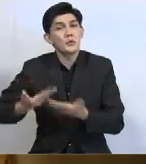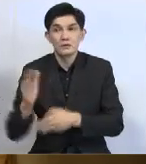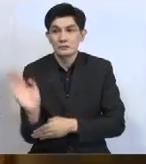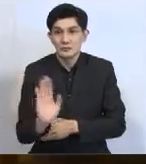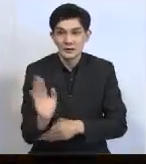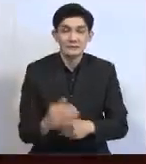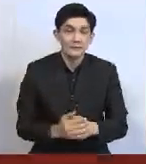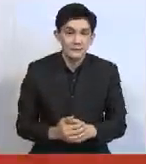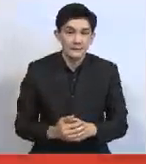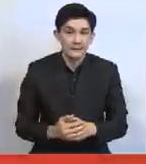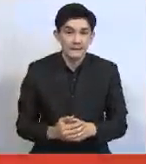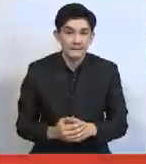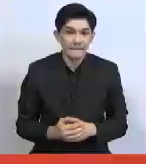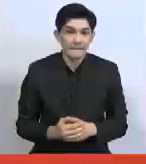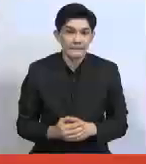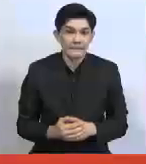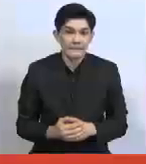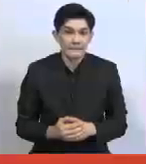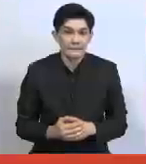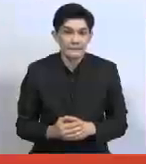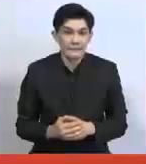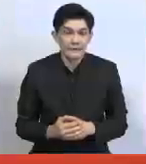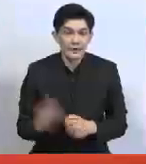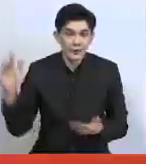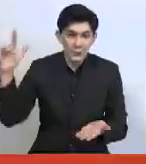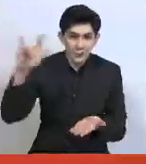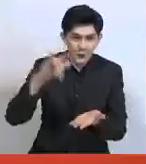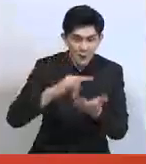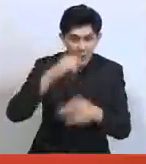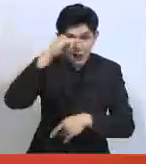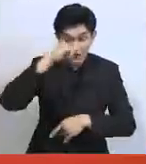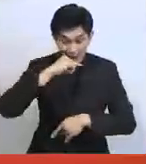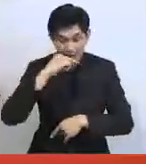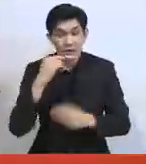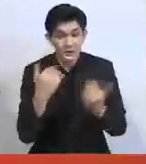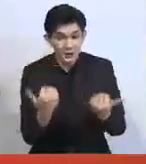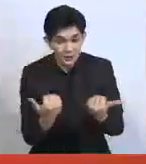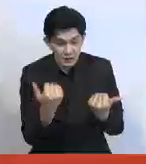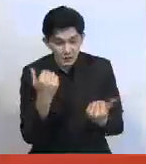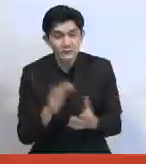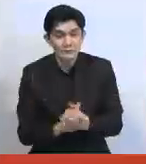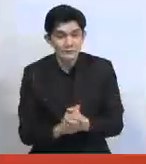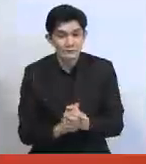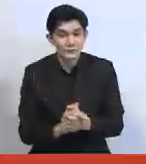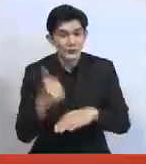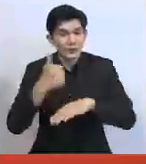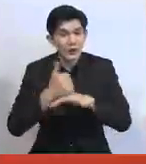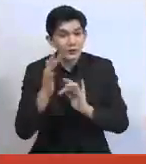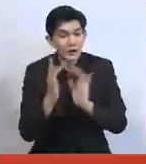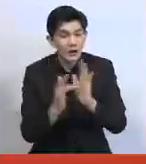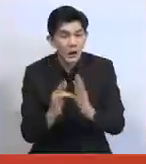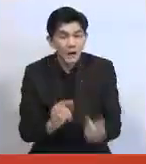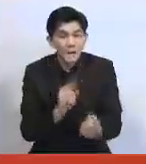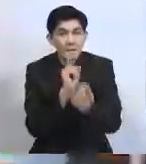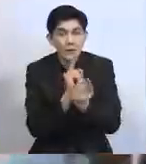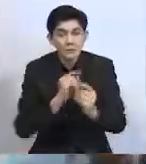างนี้นะครับ สำหรับการเสด็จเยือนประเทศไทยในครั้งนี้โป๊ปฟรังซิสมีกำหนดจะพบกับคณะเยา